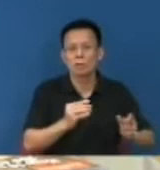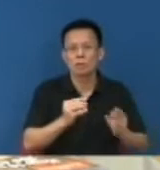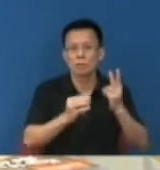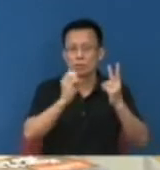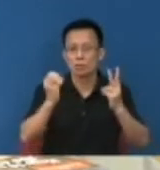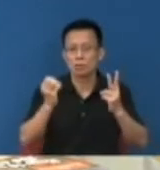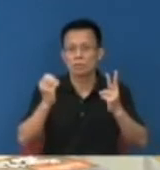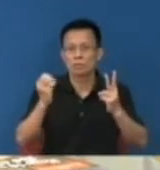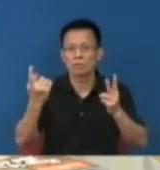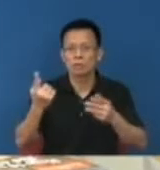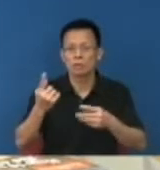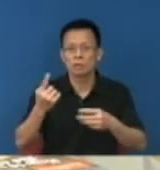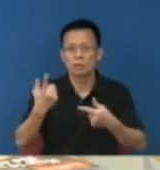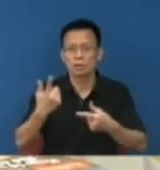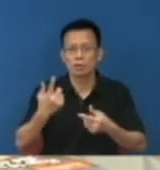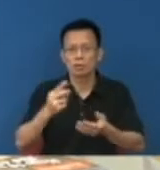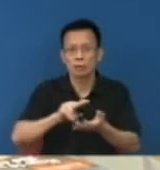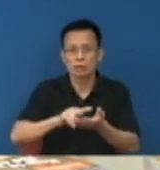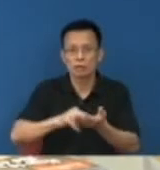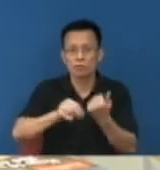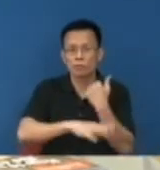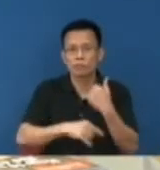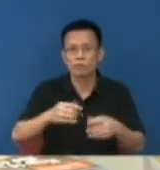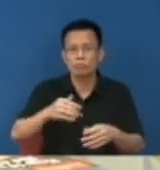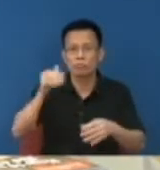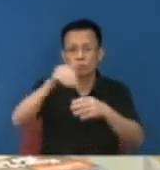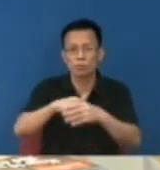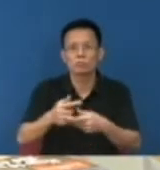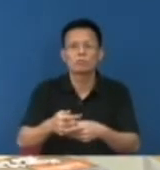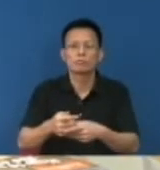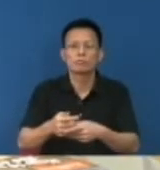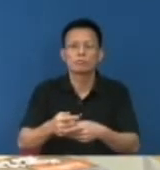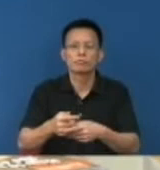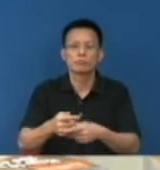2020嘅立法會點樣選噶啦，係咪點樣實行所謂普選噶啦？各位，